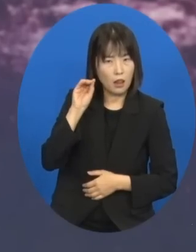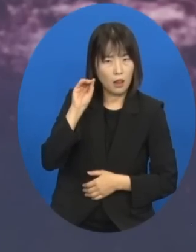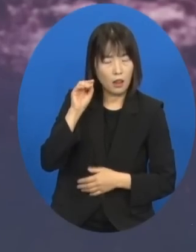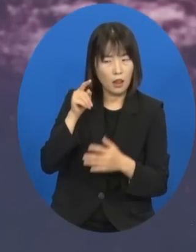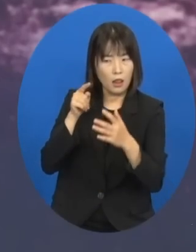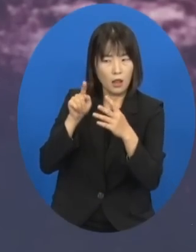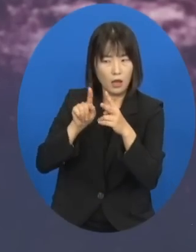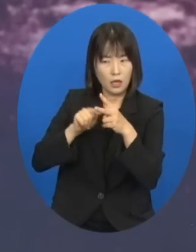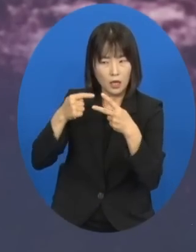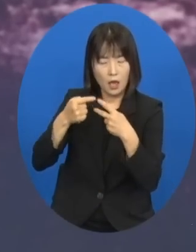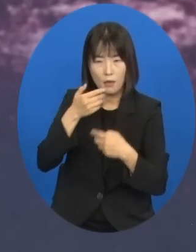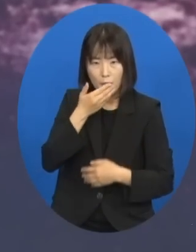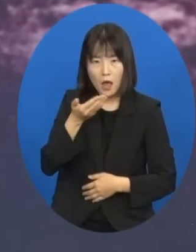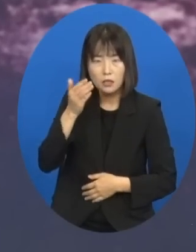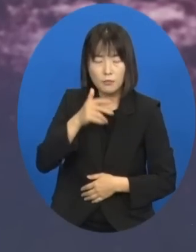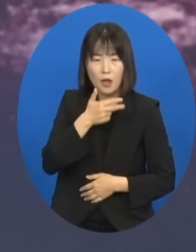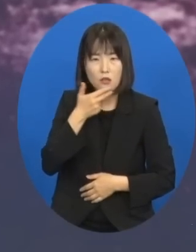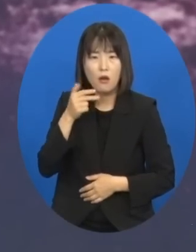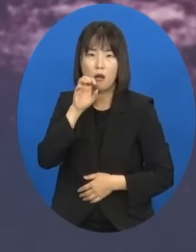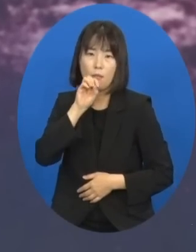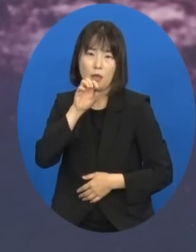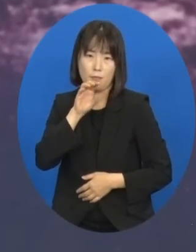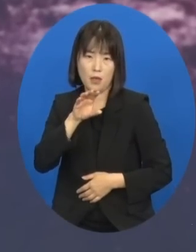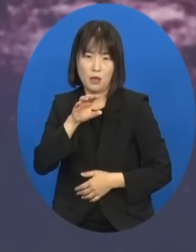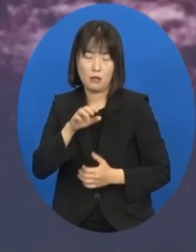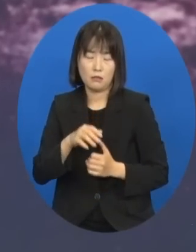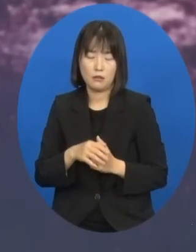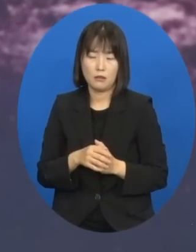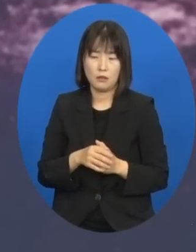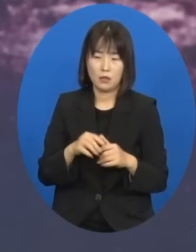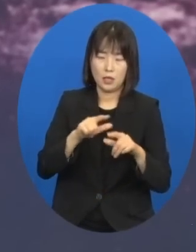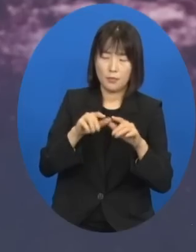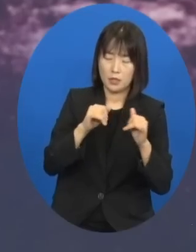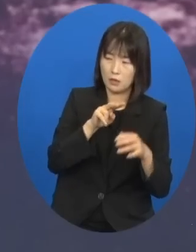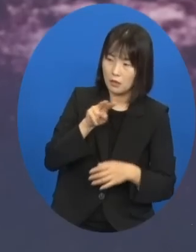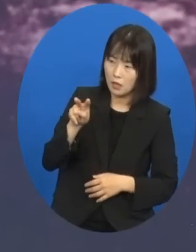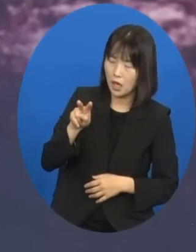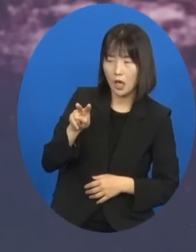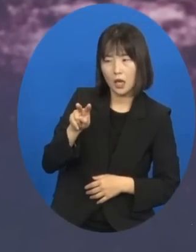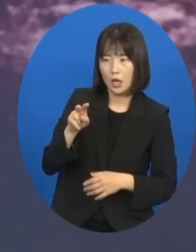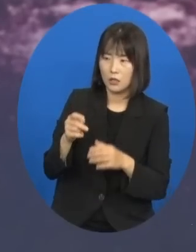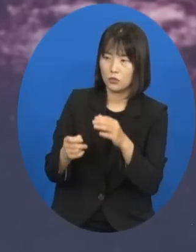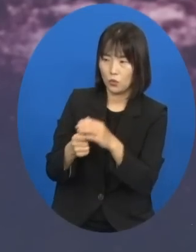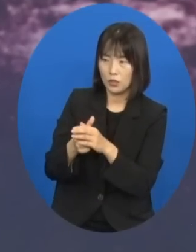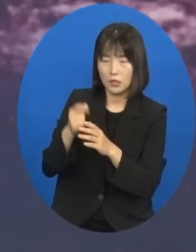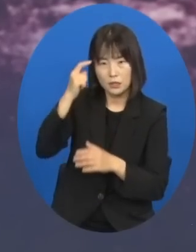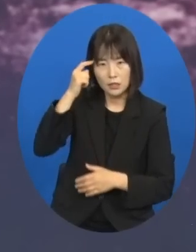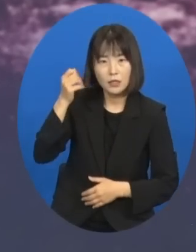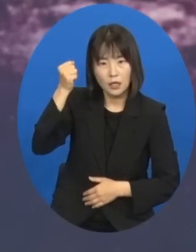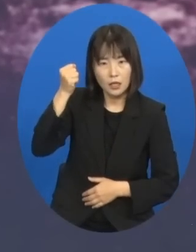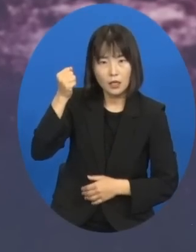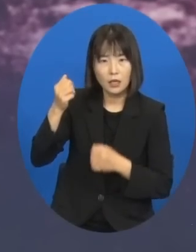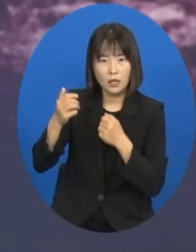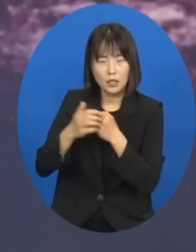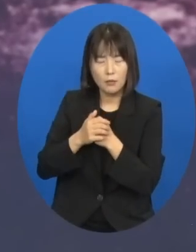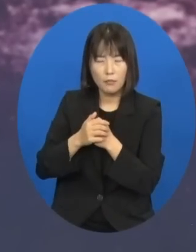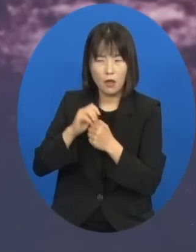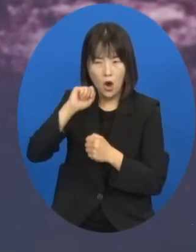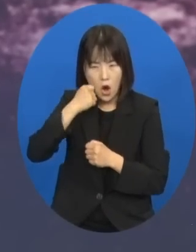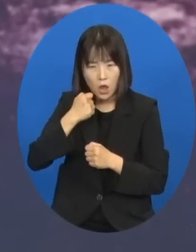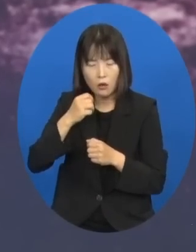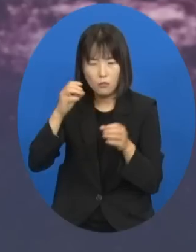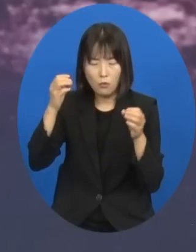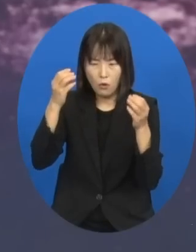좀 일반 사람들이 보기에는 좀 독특하다 이렇게 느껴질 분이에요. 그러다 보니까 어려움도 많고 오해도 많이